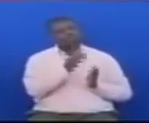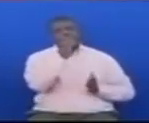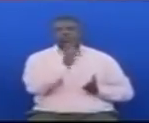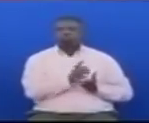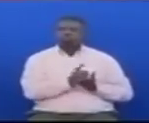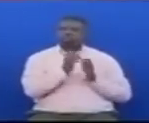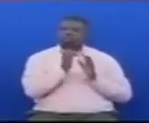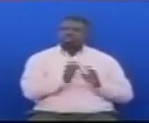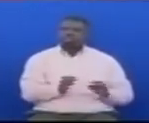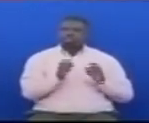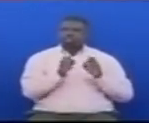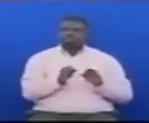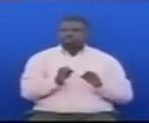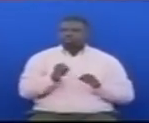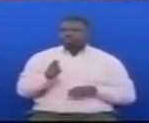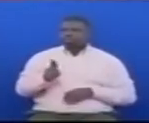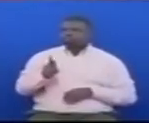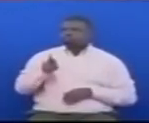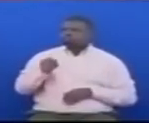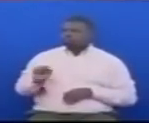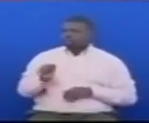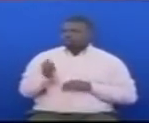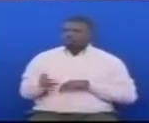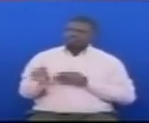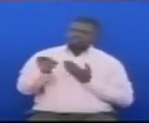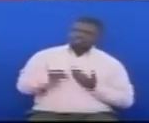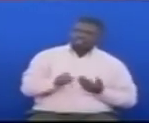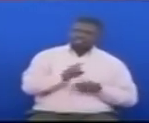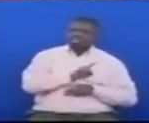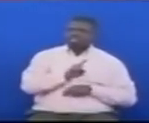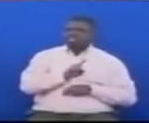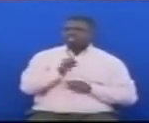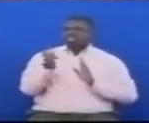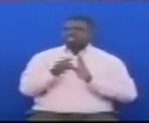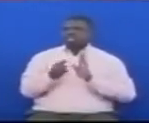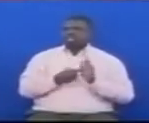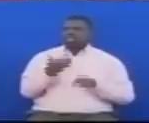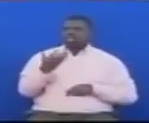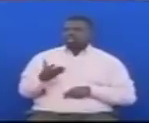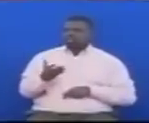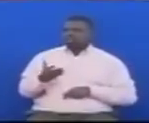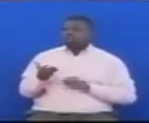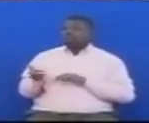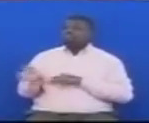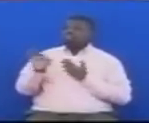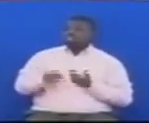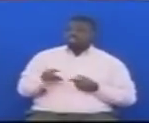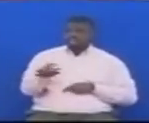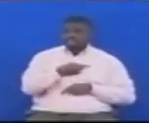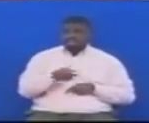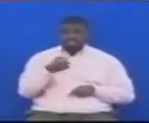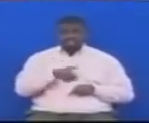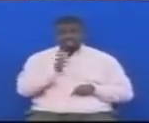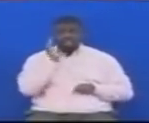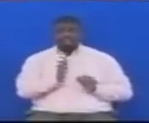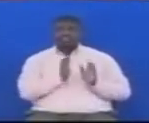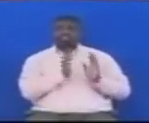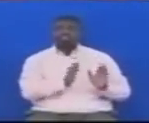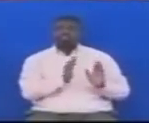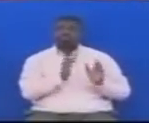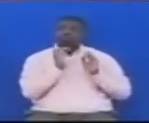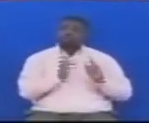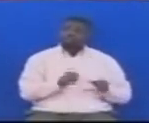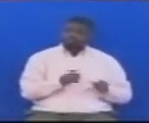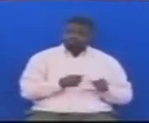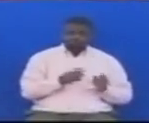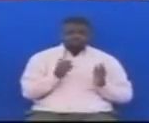mwalimu Hilda Gada John Bura aliyefariki tarehe 5 na tukamzika, ambaye naye amefariki akiwa anaidai serikali madai haya haya ya walimu. Je, kwa